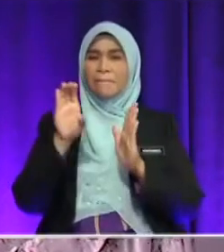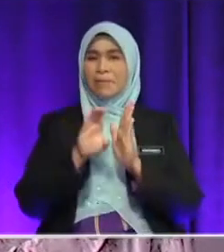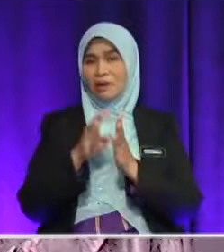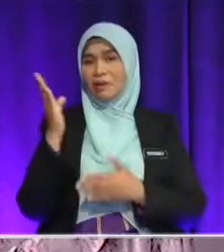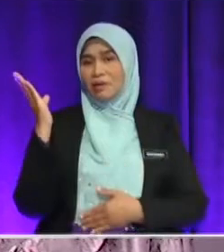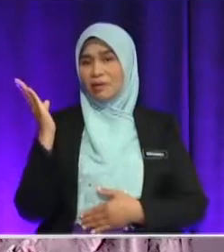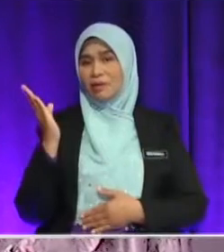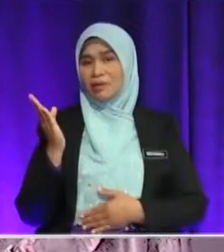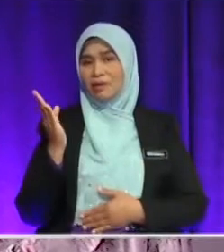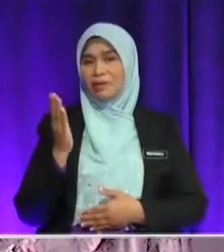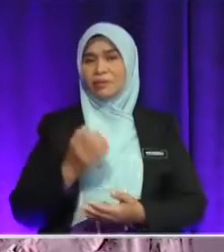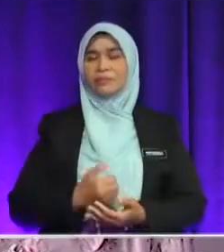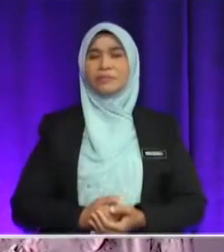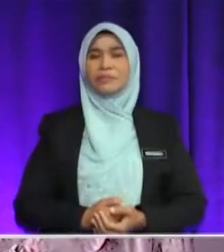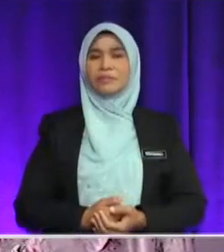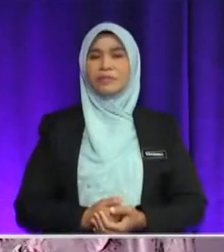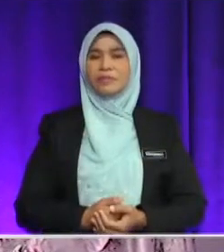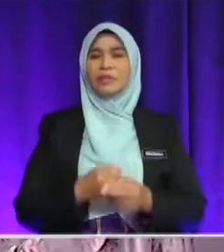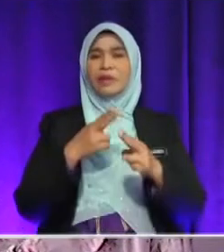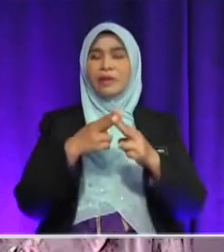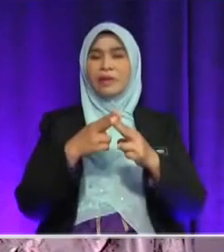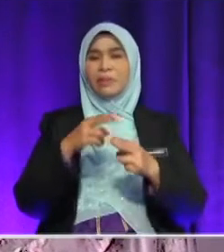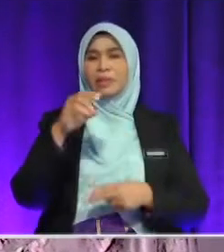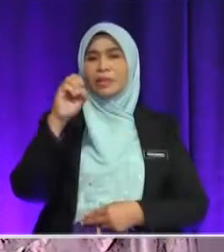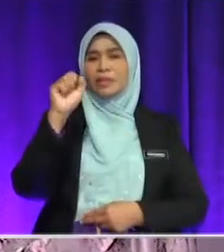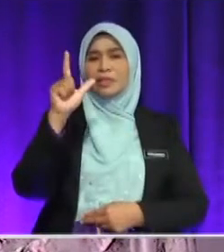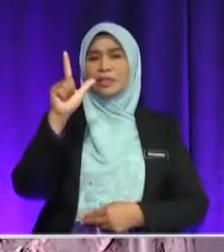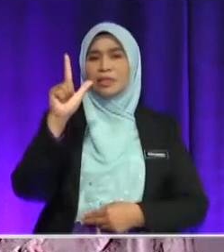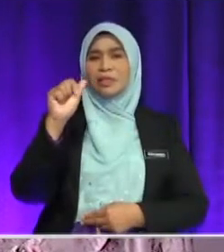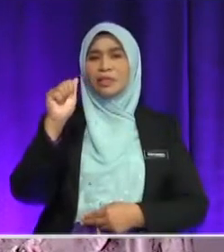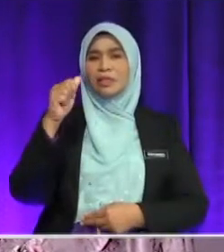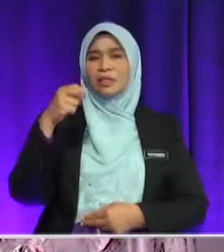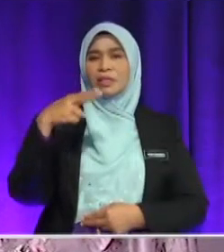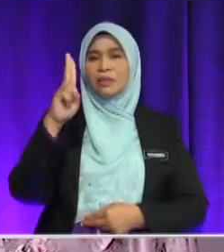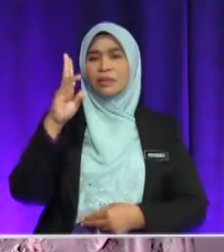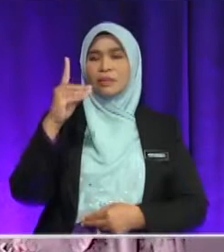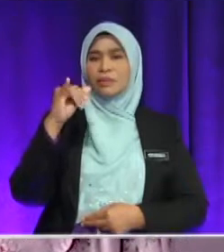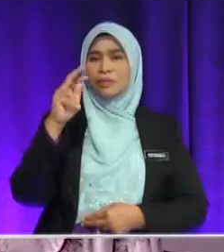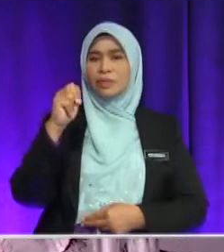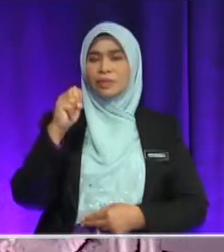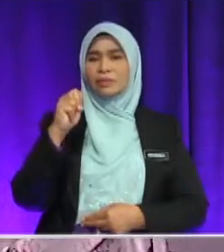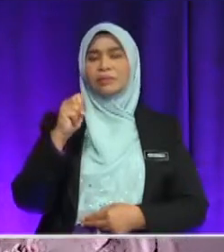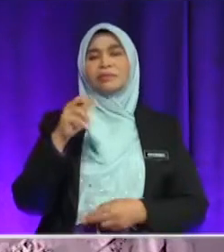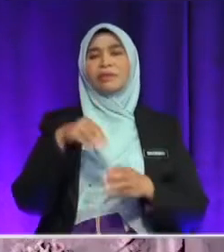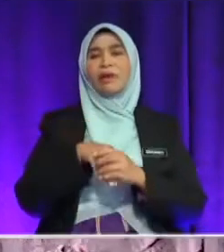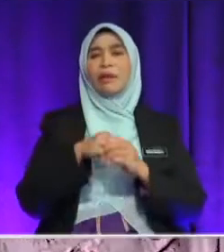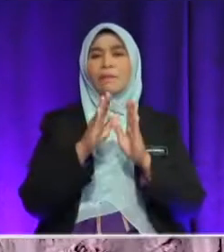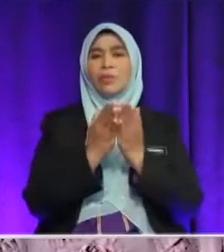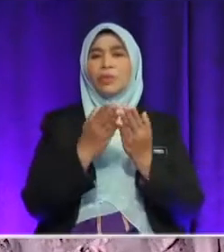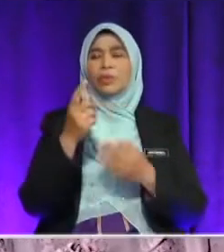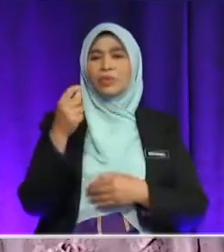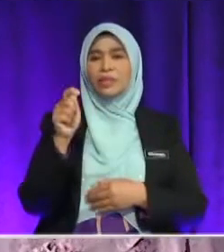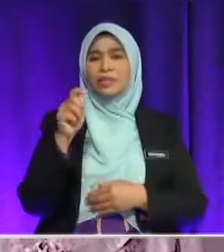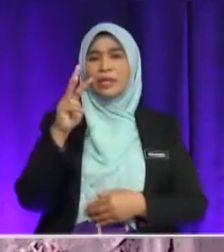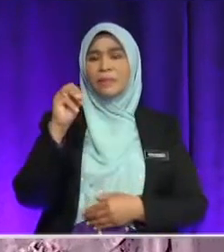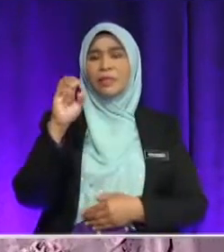pada tokoh kita yang pertama Salahuddin al-ayyubi keyboard juga lihat dalam Kutai sebab-sebab berapa main ke